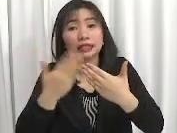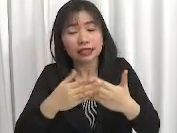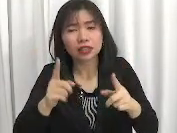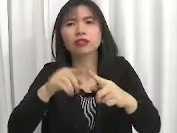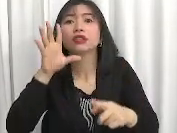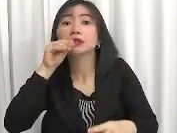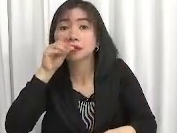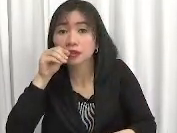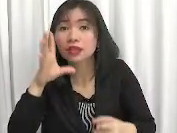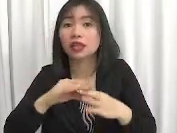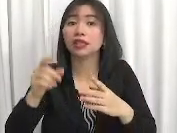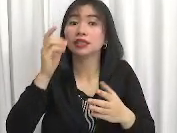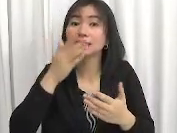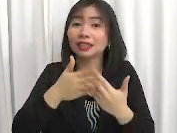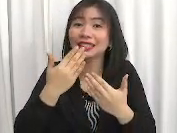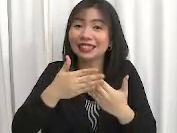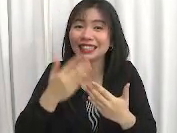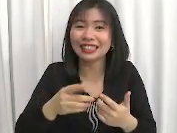tumaas yung sugar ko